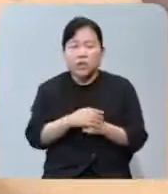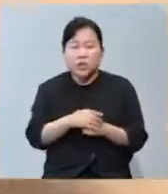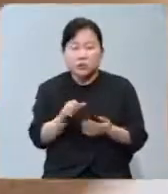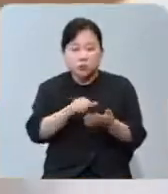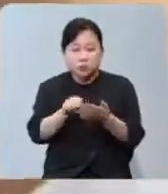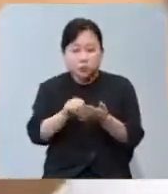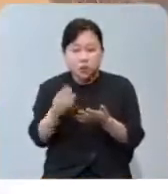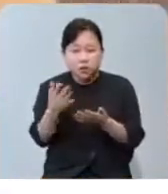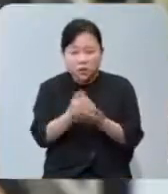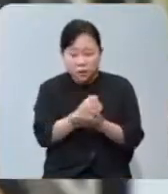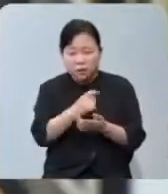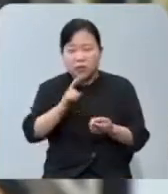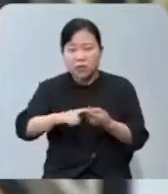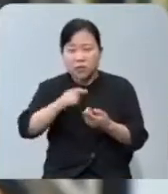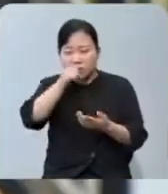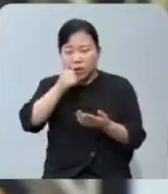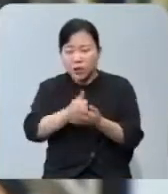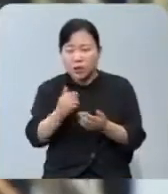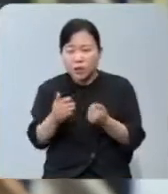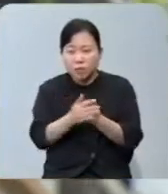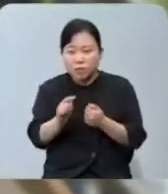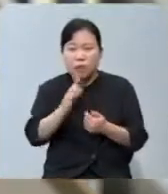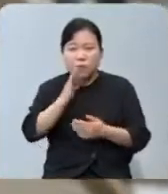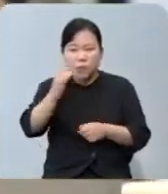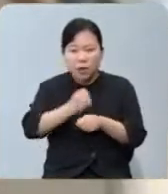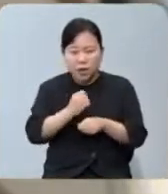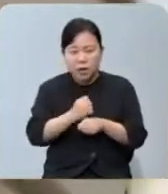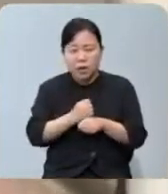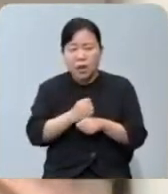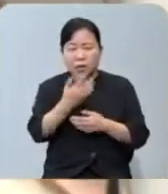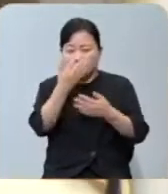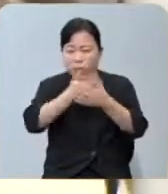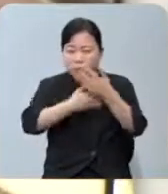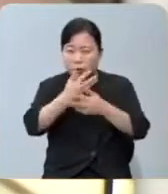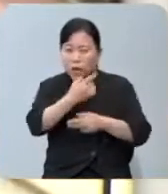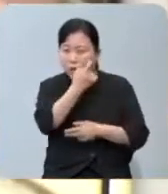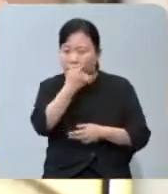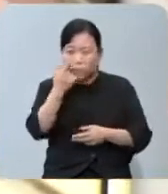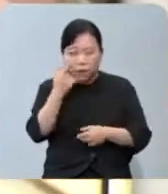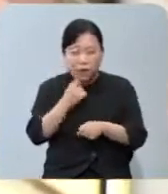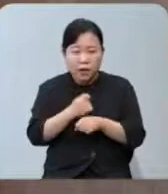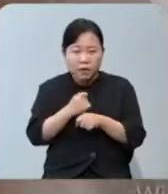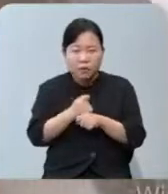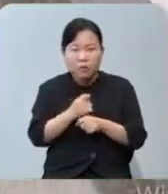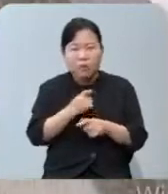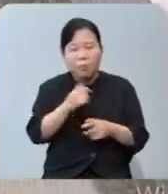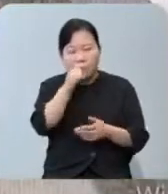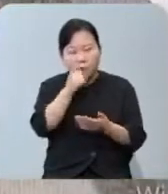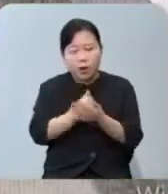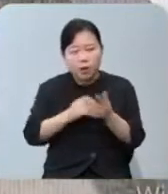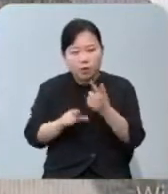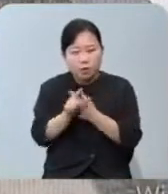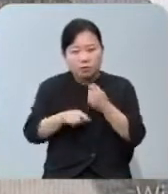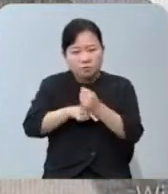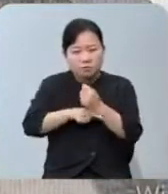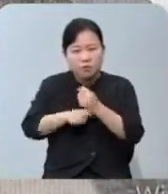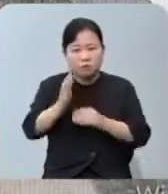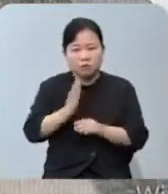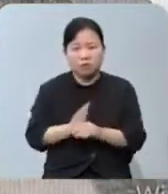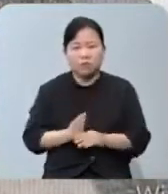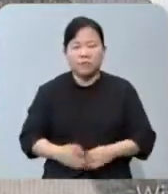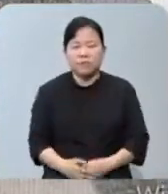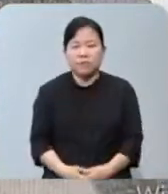등으로 불구속 입건하고 cctv 등을 추가 확보해 또 다른 범행 여부를 조사하고 있습니다 kbs 뉴스 선곡해